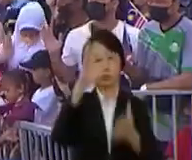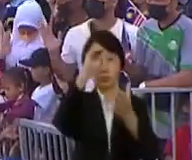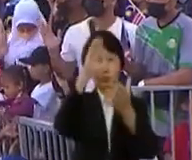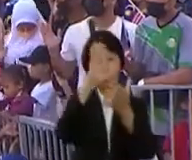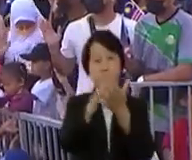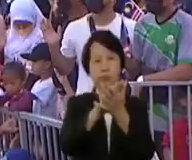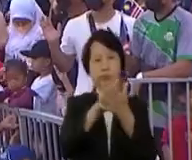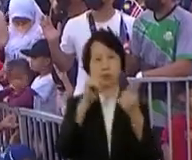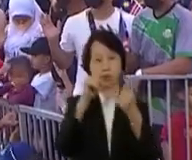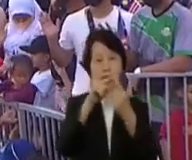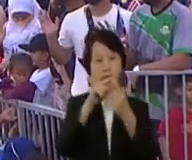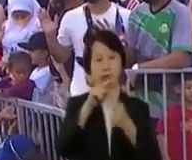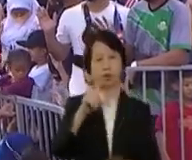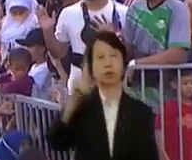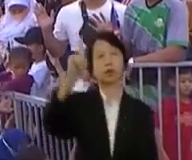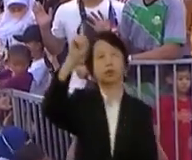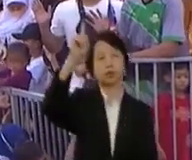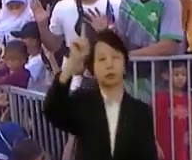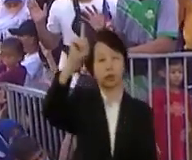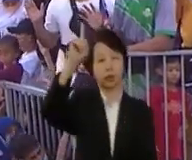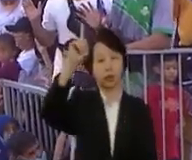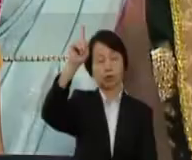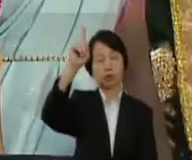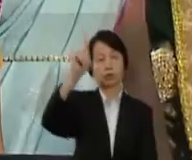Kepercayaan kepada Tuhan,